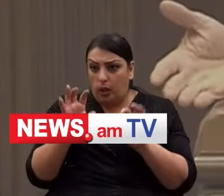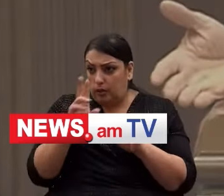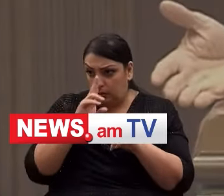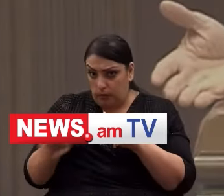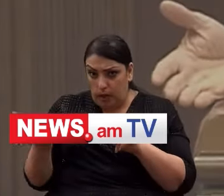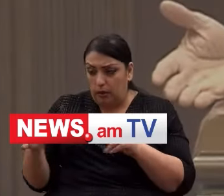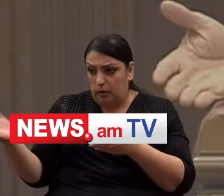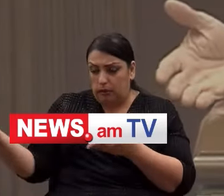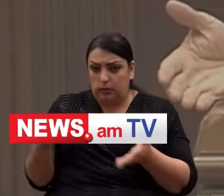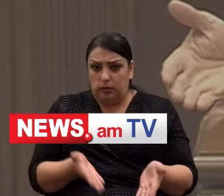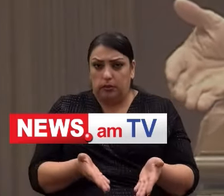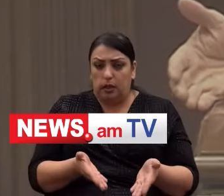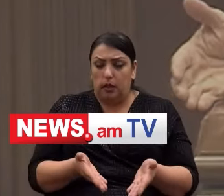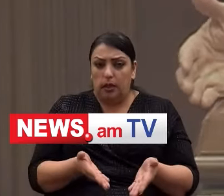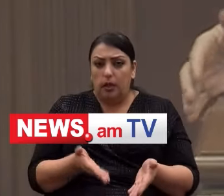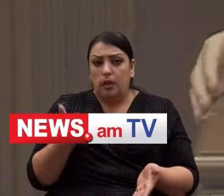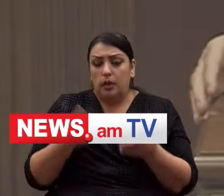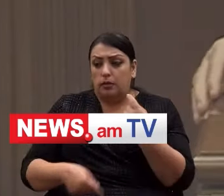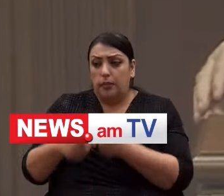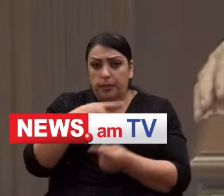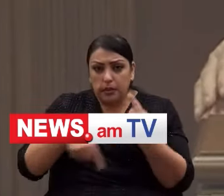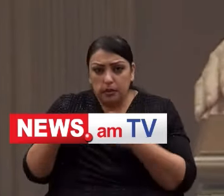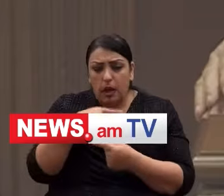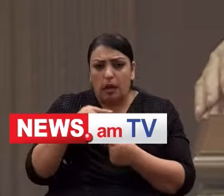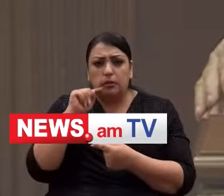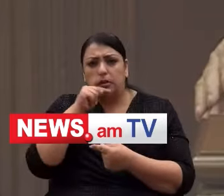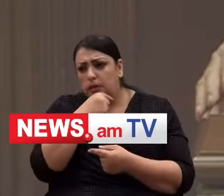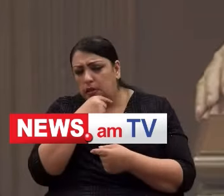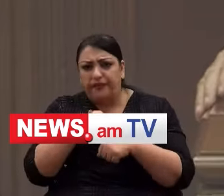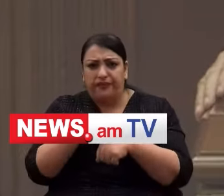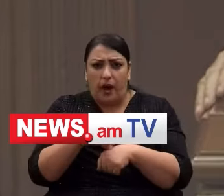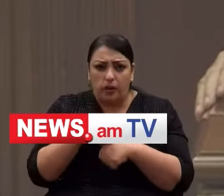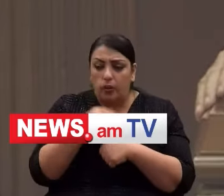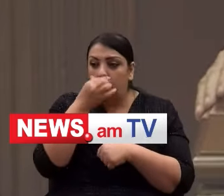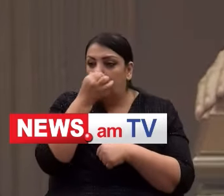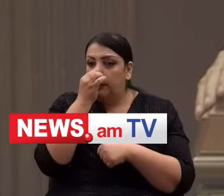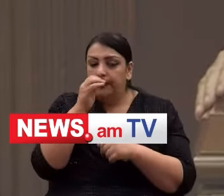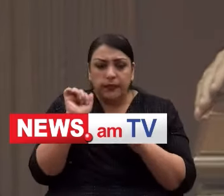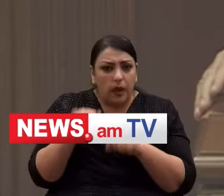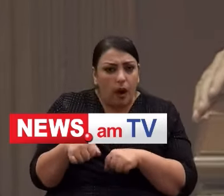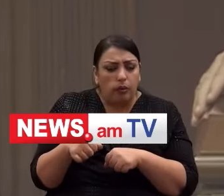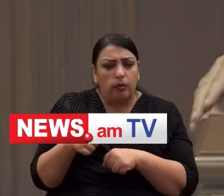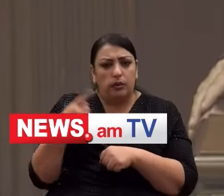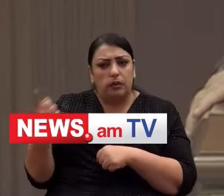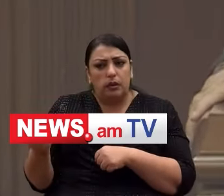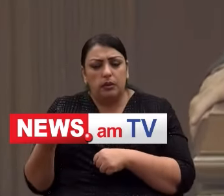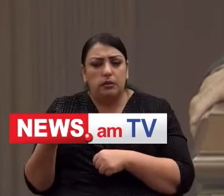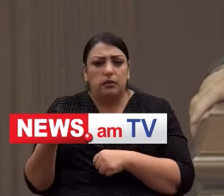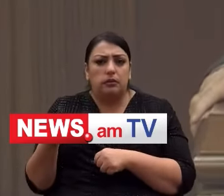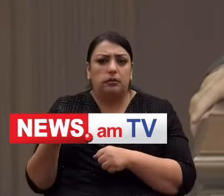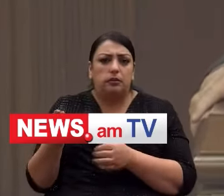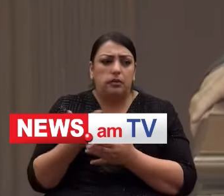ստեղ։ Եթե կան բիզնեսմեններ, կան տնտեսվարողներ, որոնք կարողանում են այս կամ այն ձև, այս